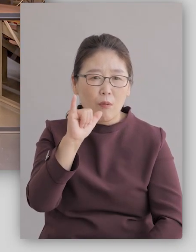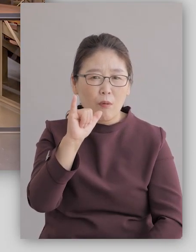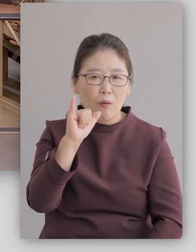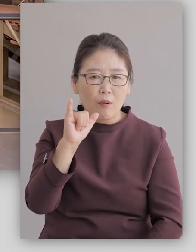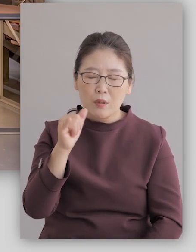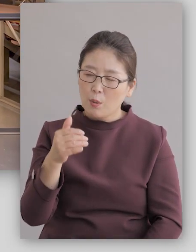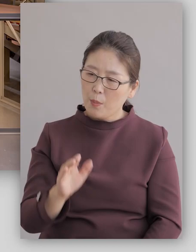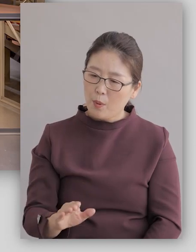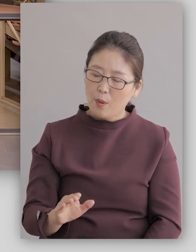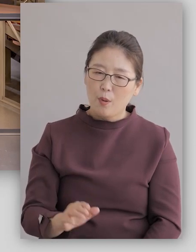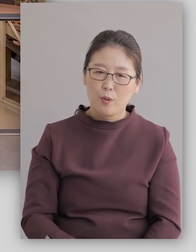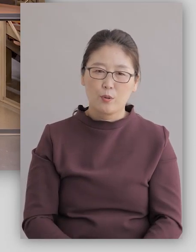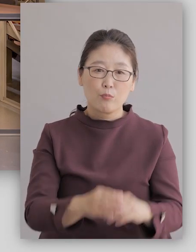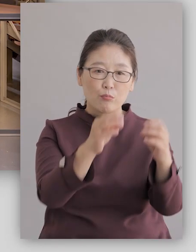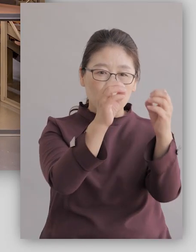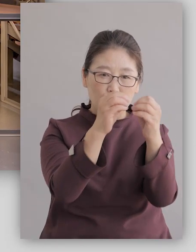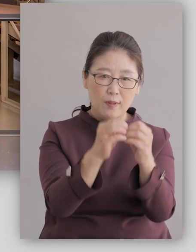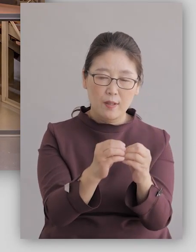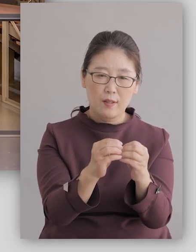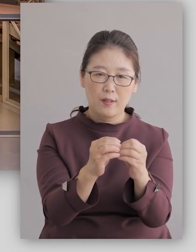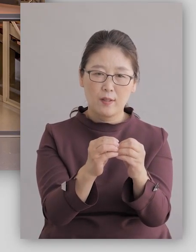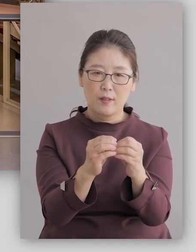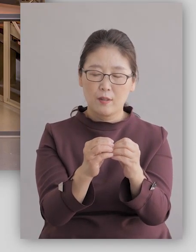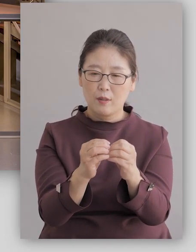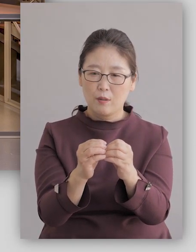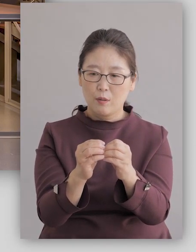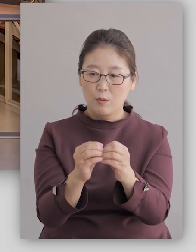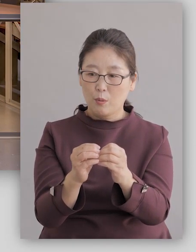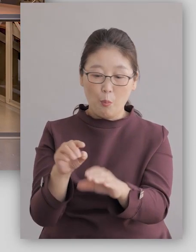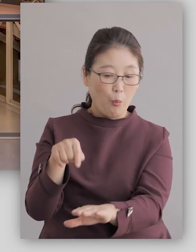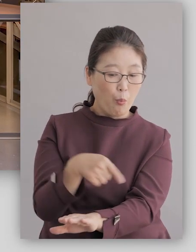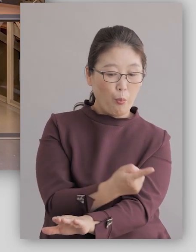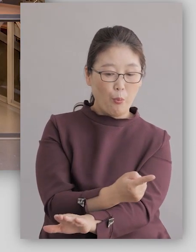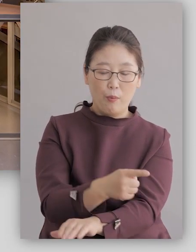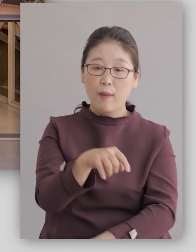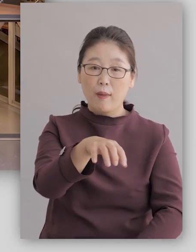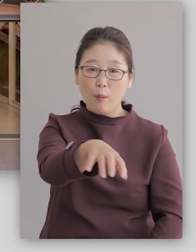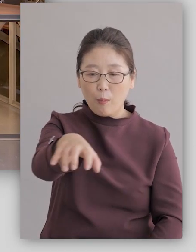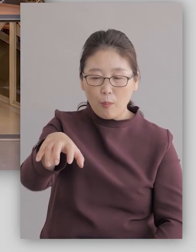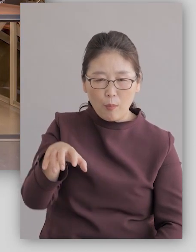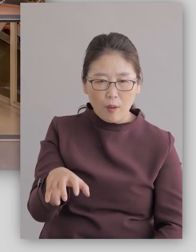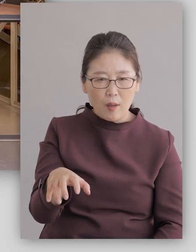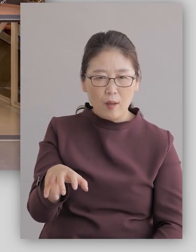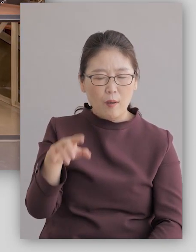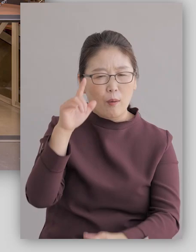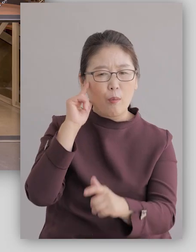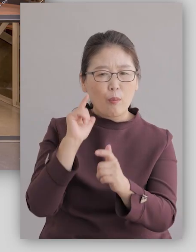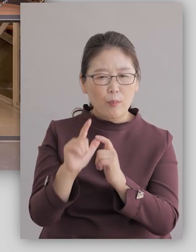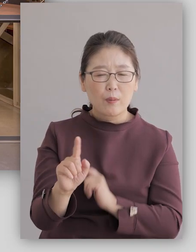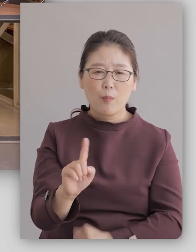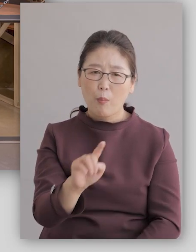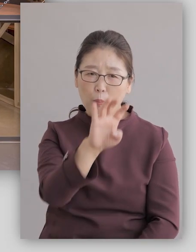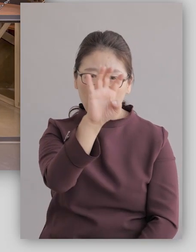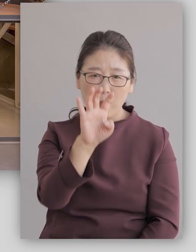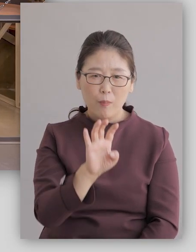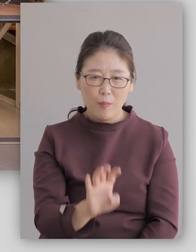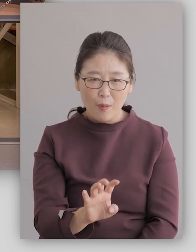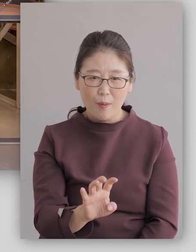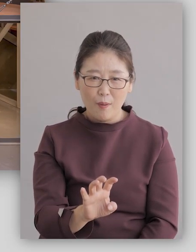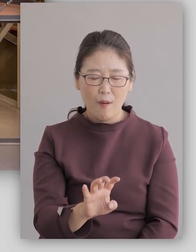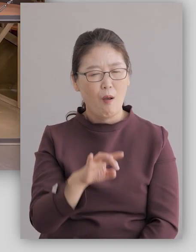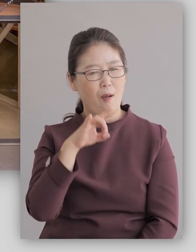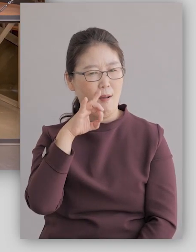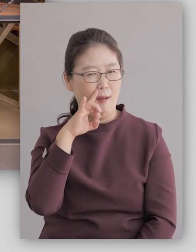그러면 문학이나 아니면 다른 쪽에서는 어떤 식으로 이러한 고민이 있었을까라는